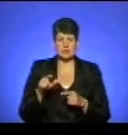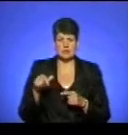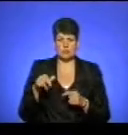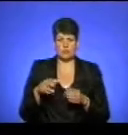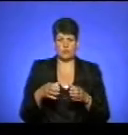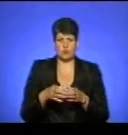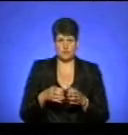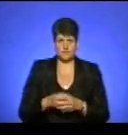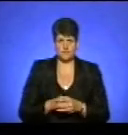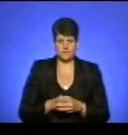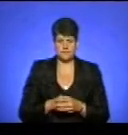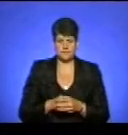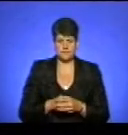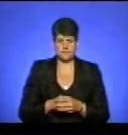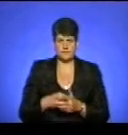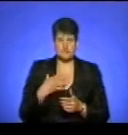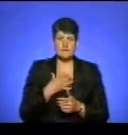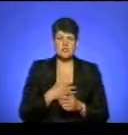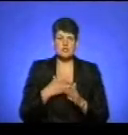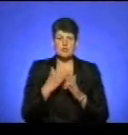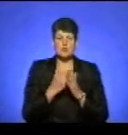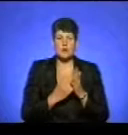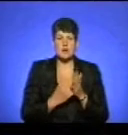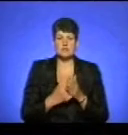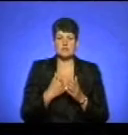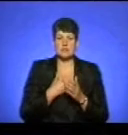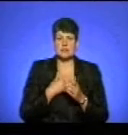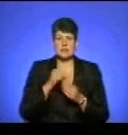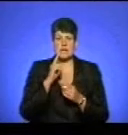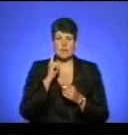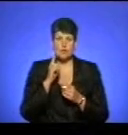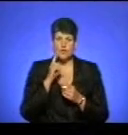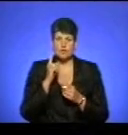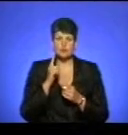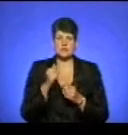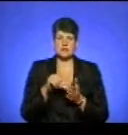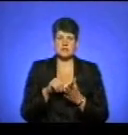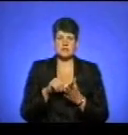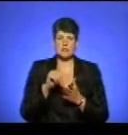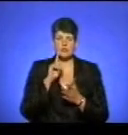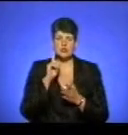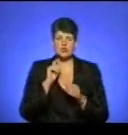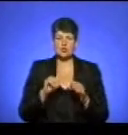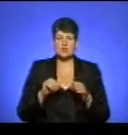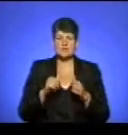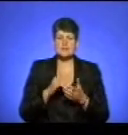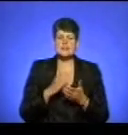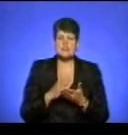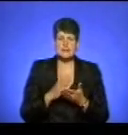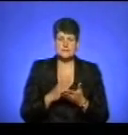групі. Важливою програмою для нас, як для молоді, для представників молодіжної комісії, є